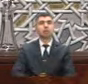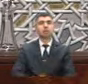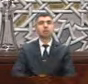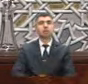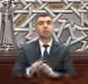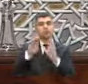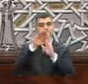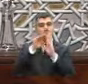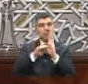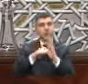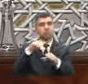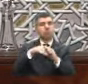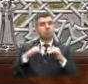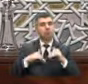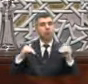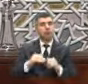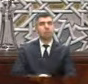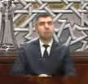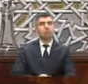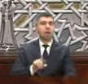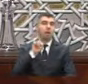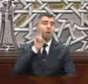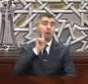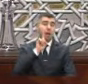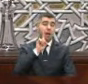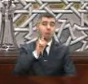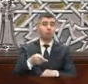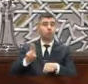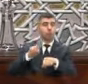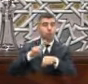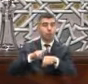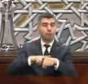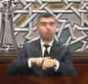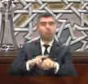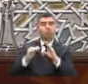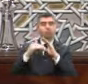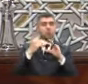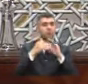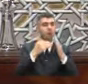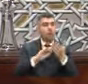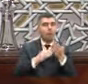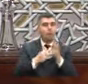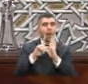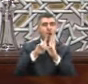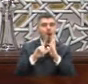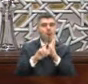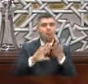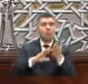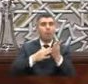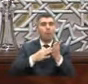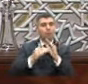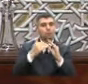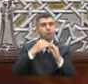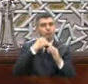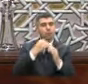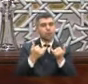لمجلس النواب، أطلب من السيدة أمينة المجلس تلاوة المراسلات الواردة على الرئاسة،